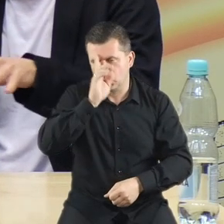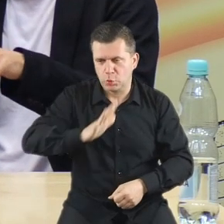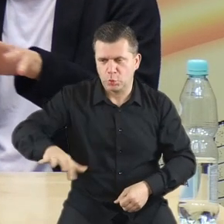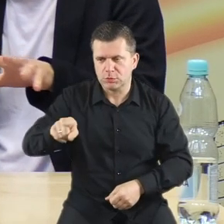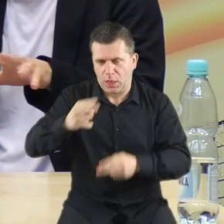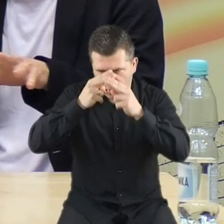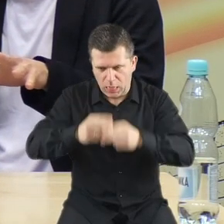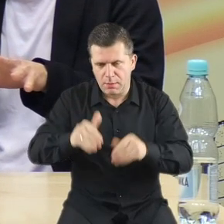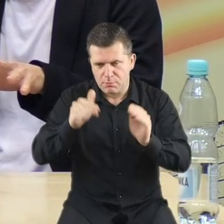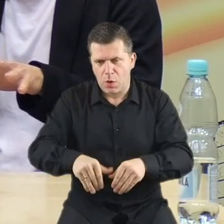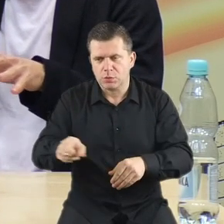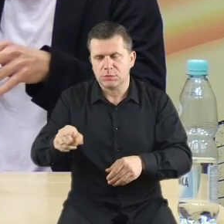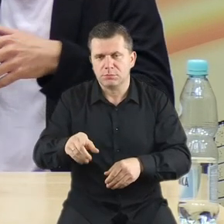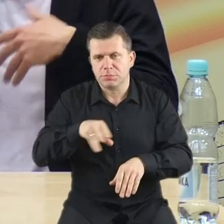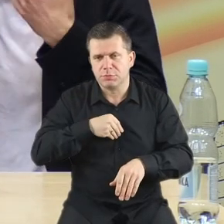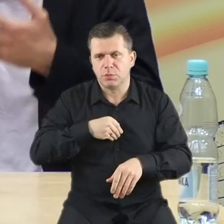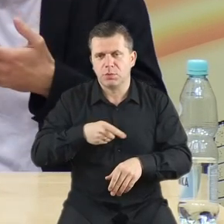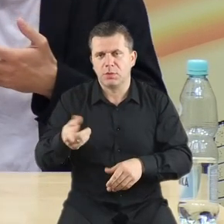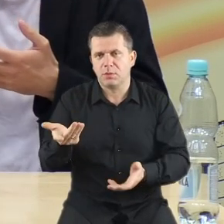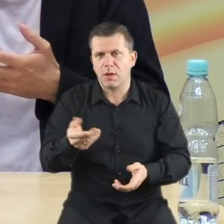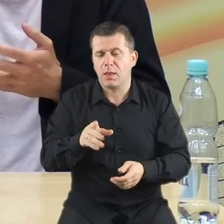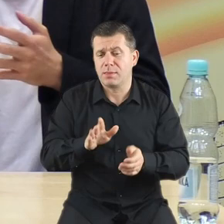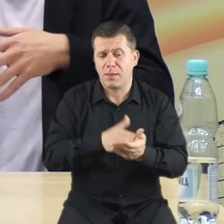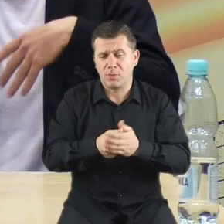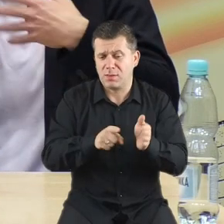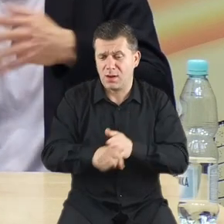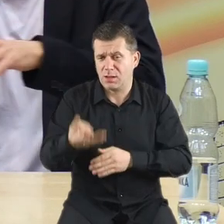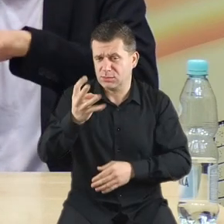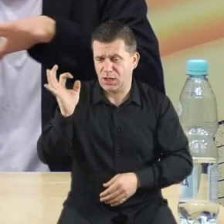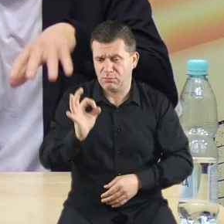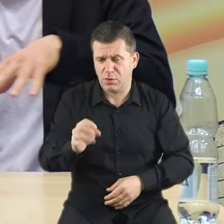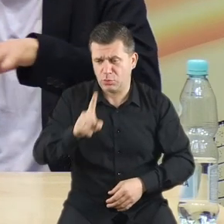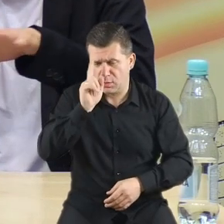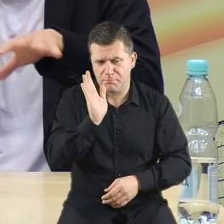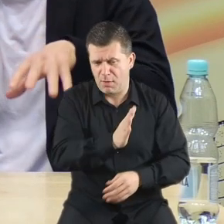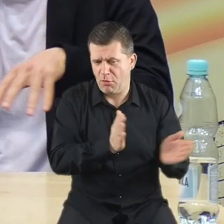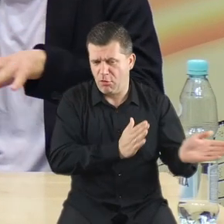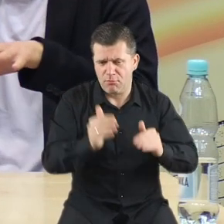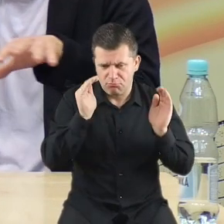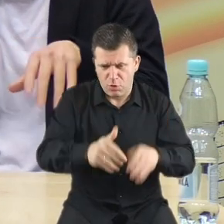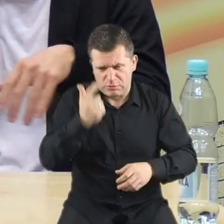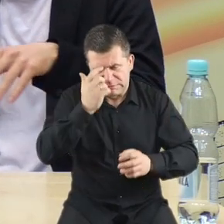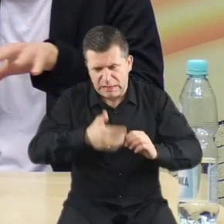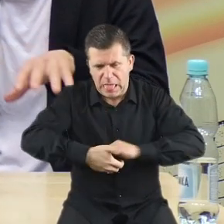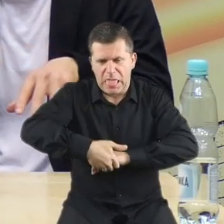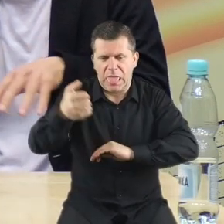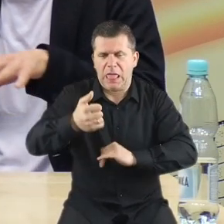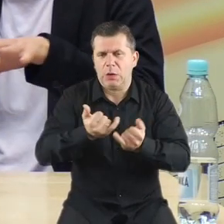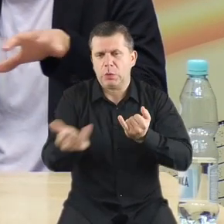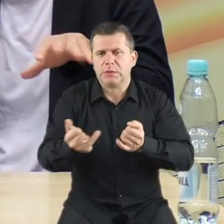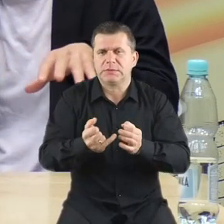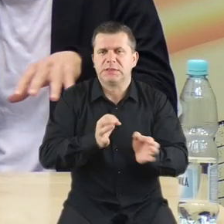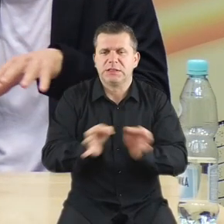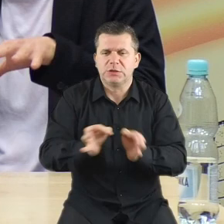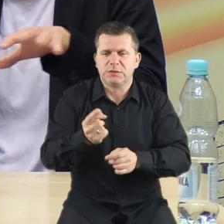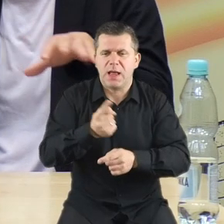tego typu argumenty. No i oni dla tych 4% są gotowi rozdrapać różne właśnie historyczne rany z czasów